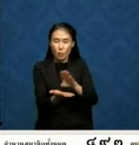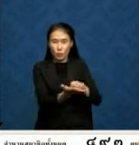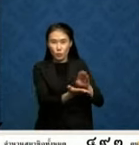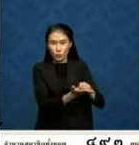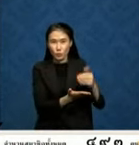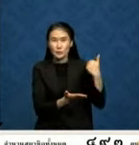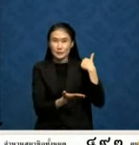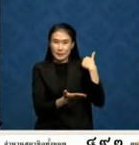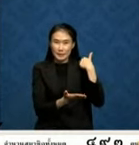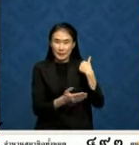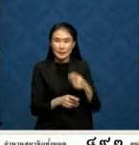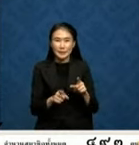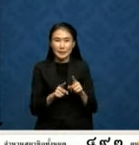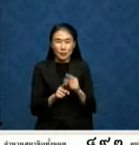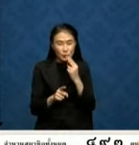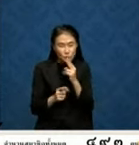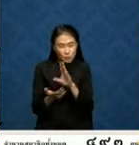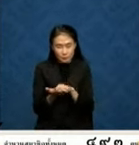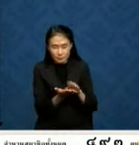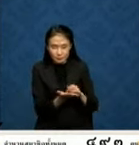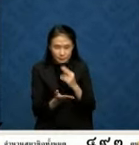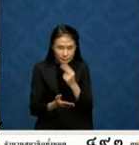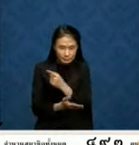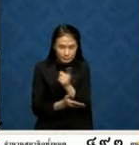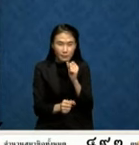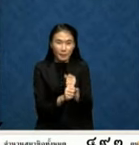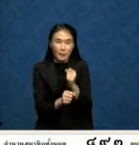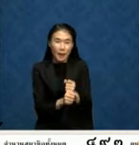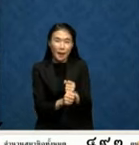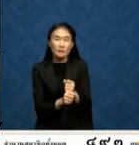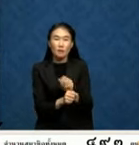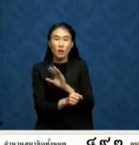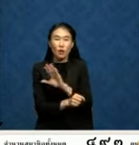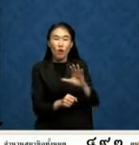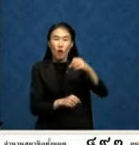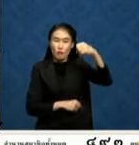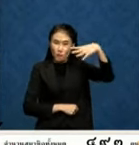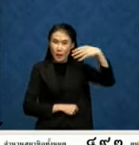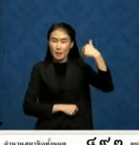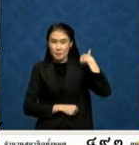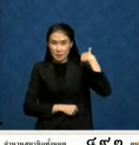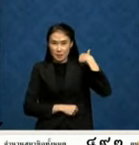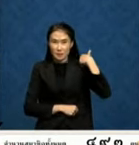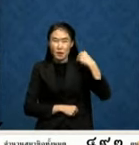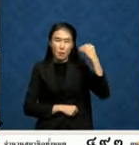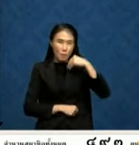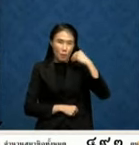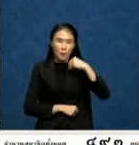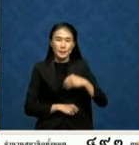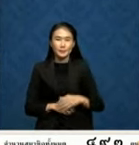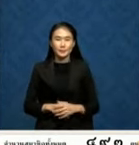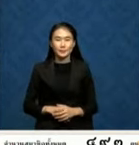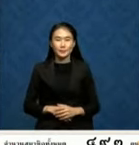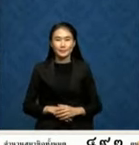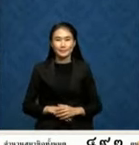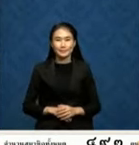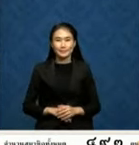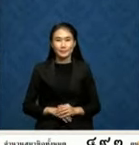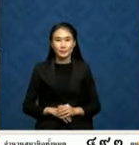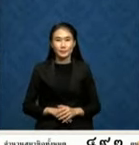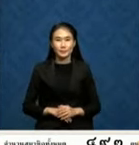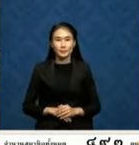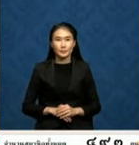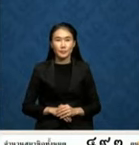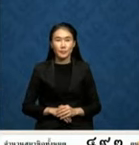แล้วก็มีการเช็คการทำงานของทางการไฟฟ้าทั้ง3การอยู่โดยตลอดเช่นกันนะครับและในอีกส่วนหนึ่งนะ